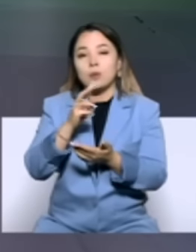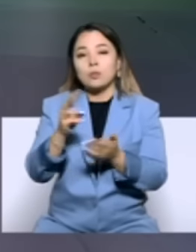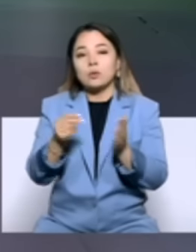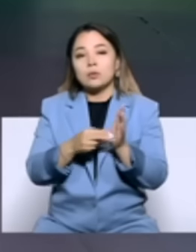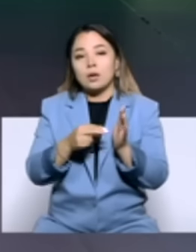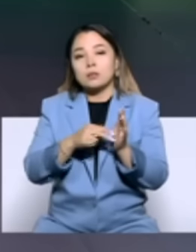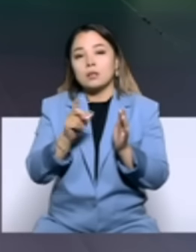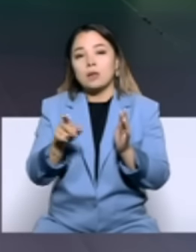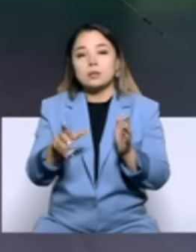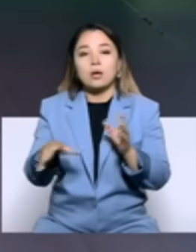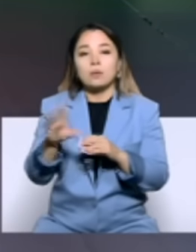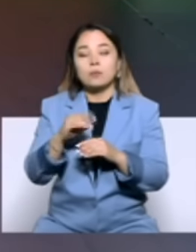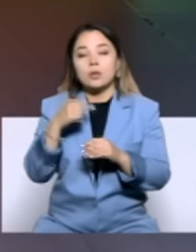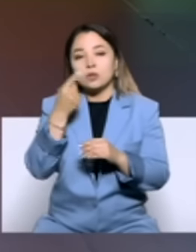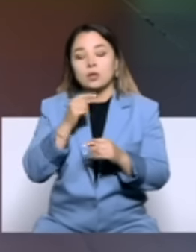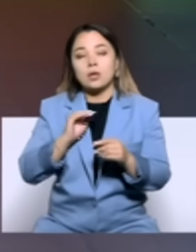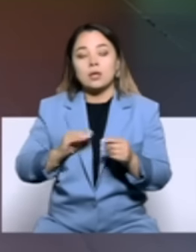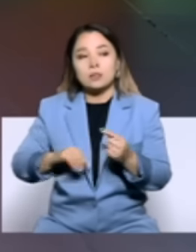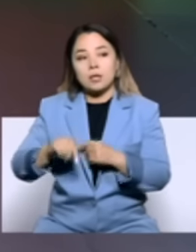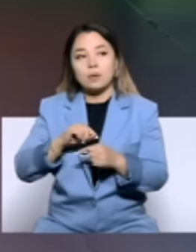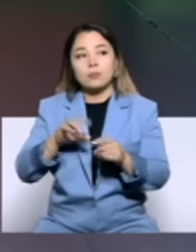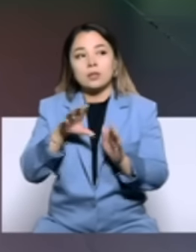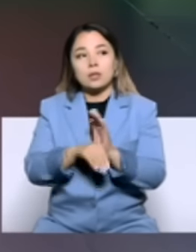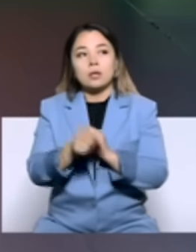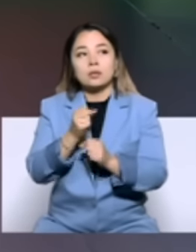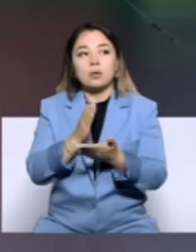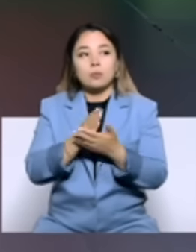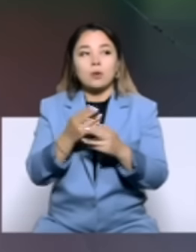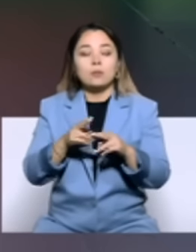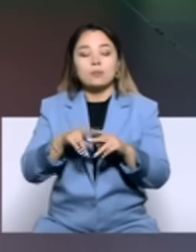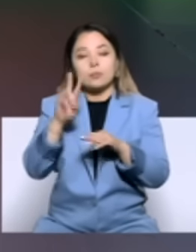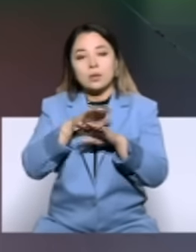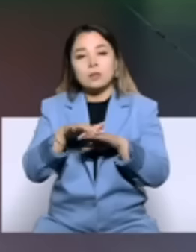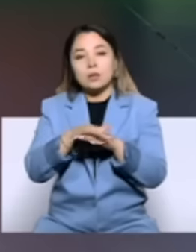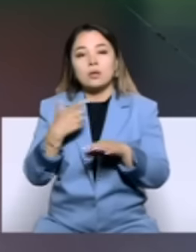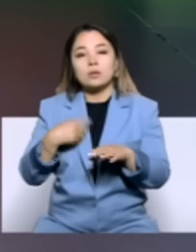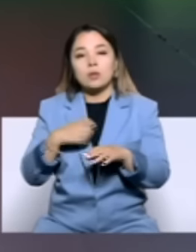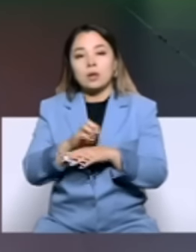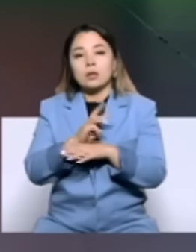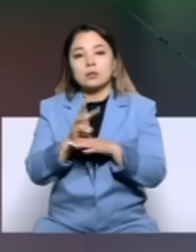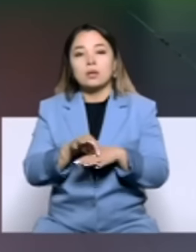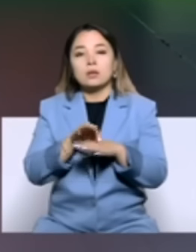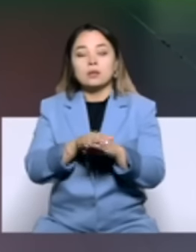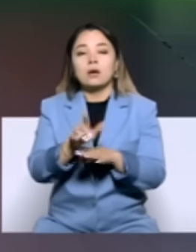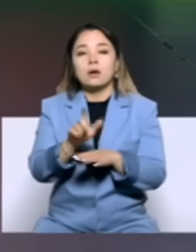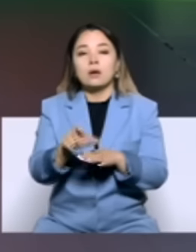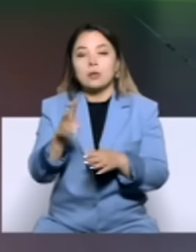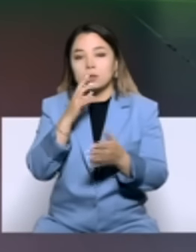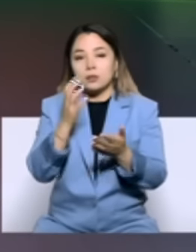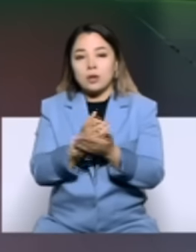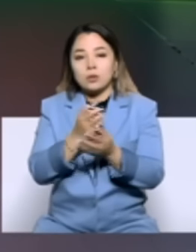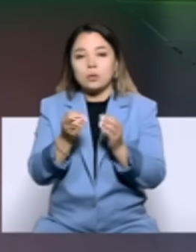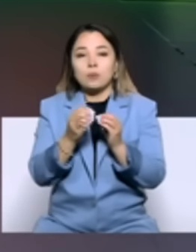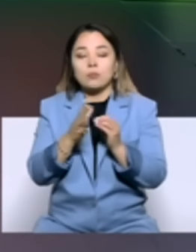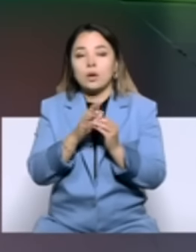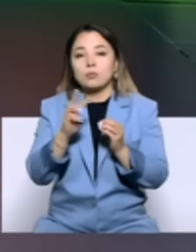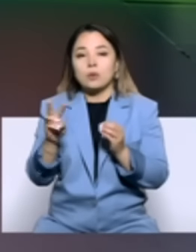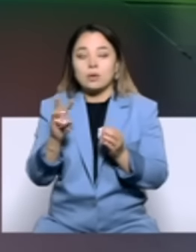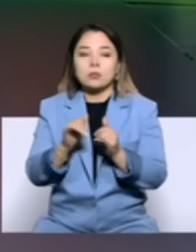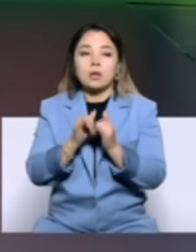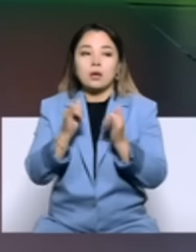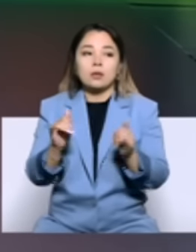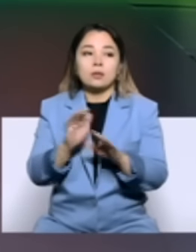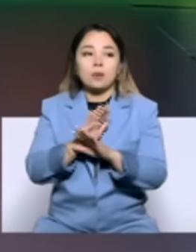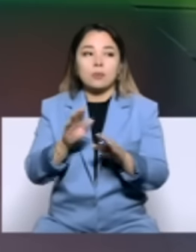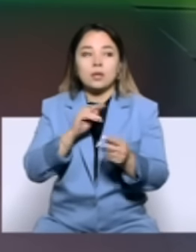теңгеден асқандардың барлығы жеке кәсіпкер ретінде тіркелетін. Енді мемлекет өзін өзі жұмыспен қамтып жүргендердің табысы 15 миллион теңгеден